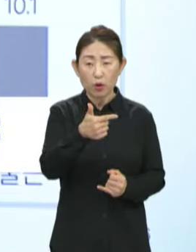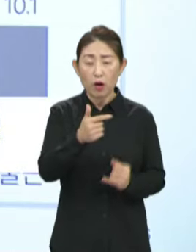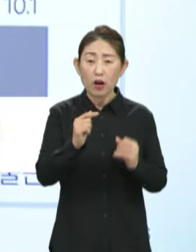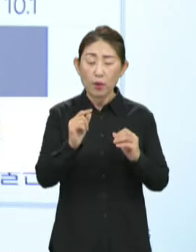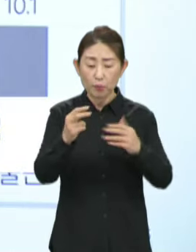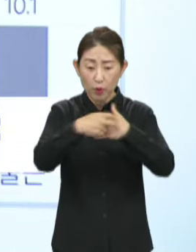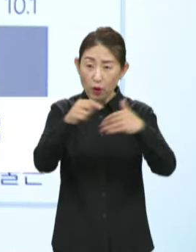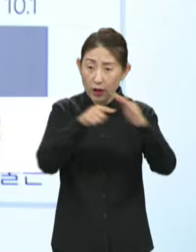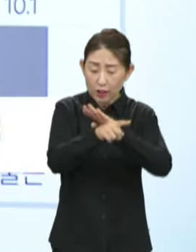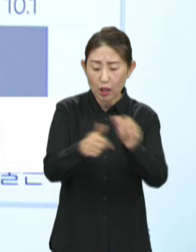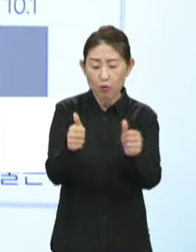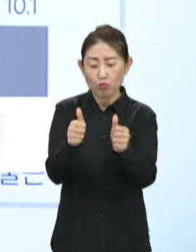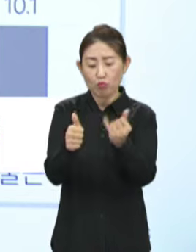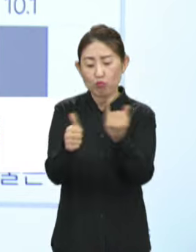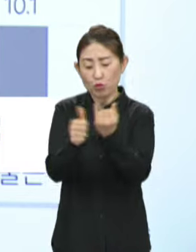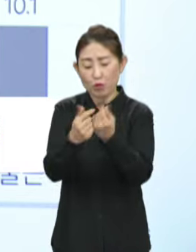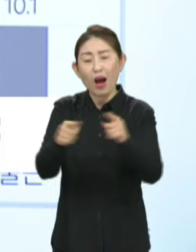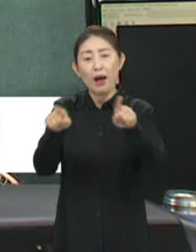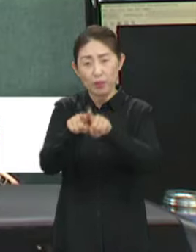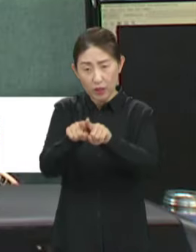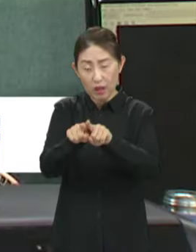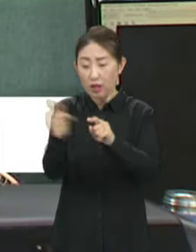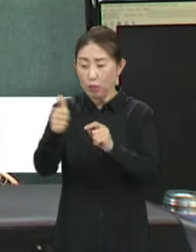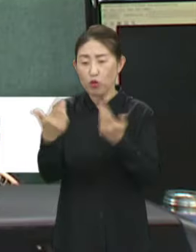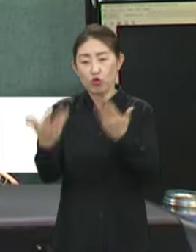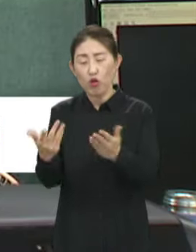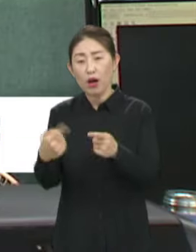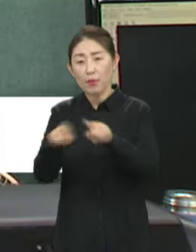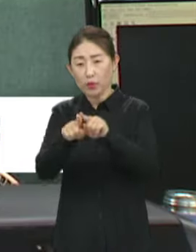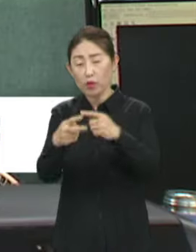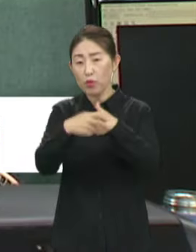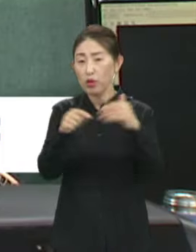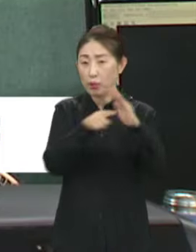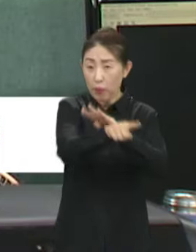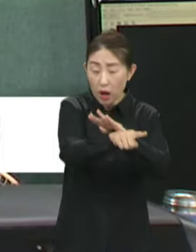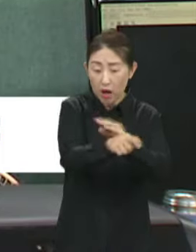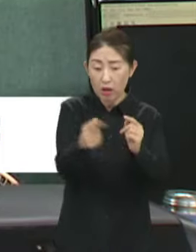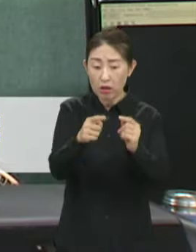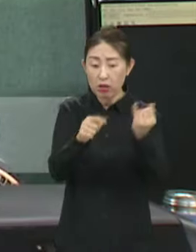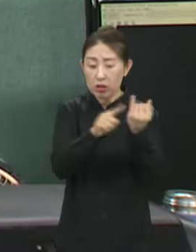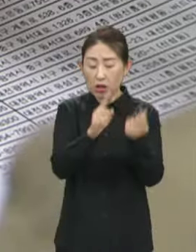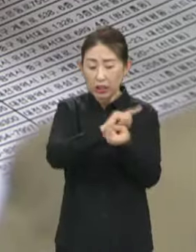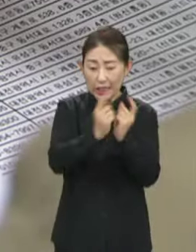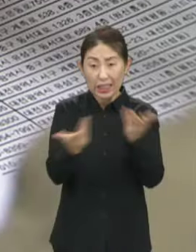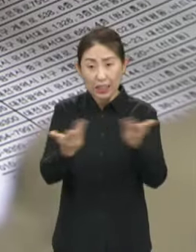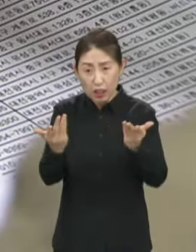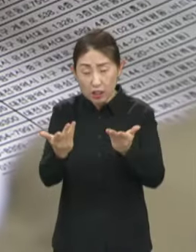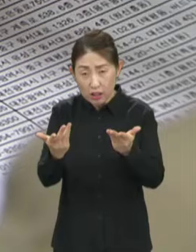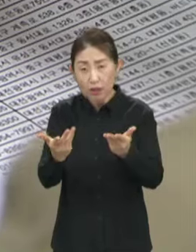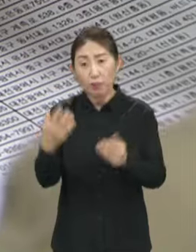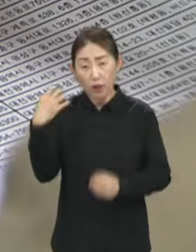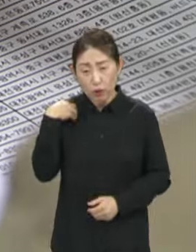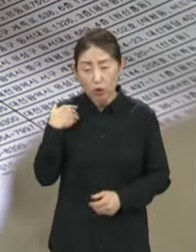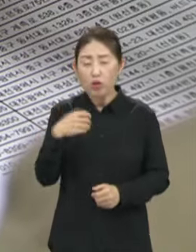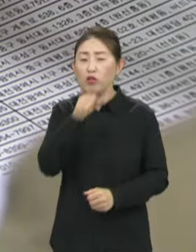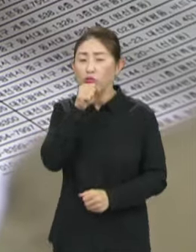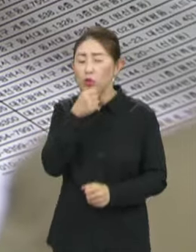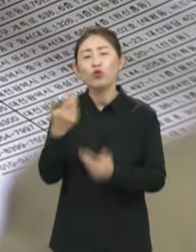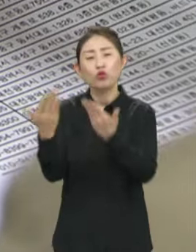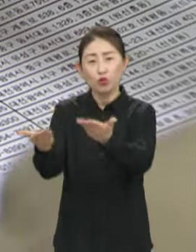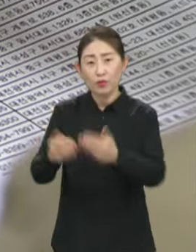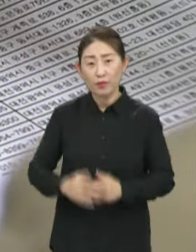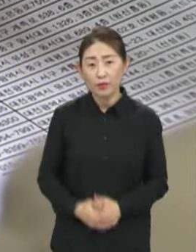신설해 부부가 난임 시술에 동행하게 하고 업무를 대신하는 공무원에겐 휴양 포인트를 지급합니다.